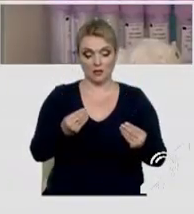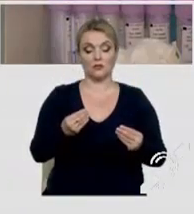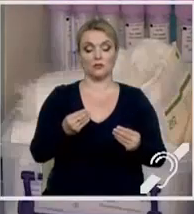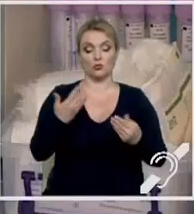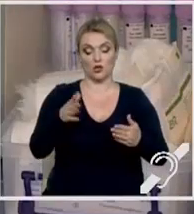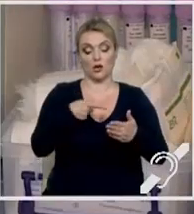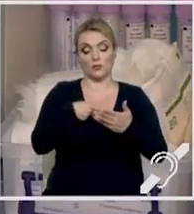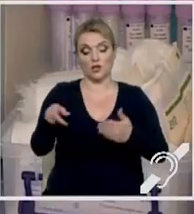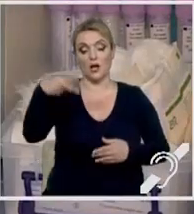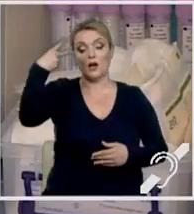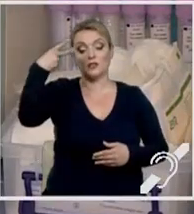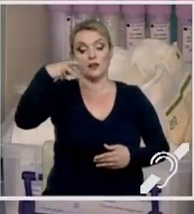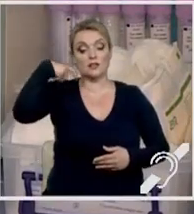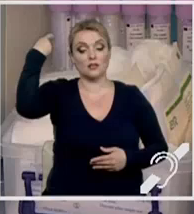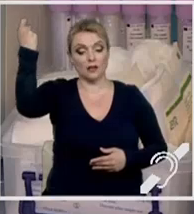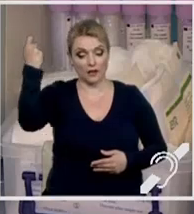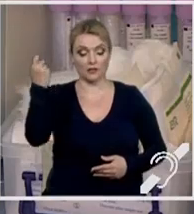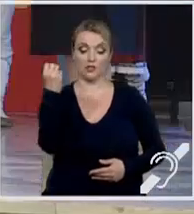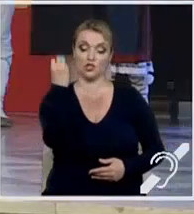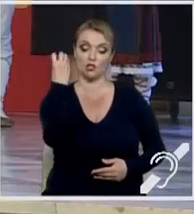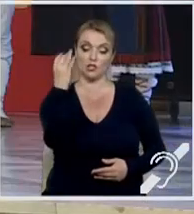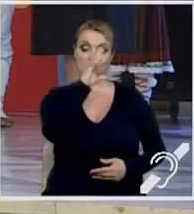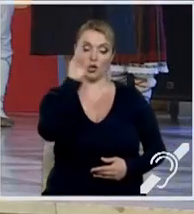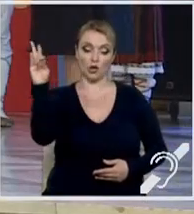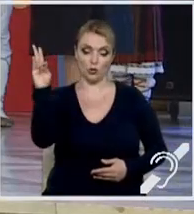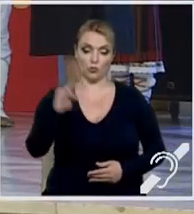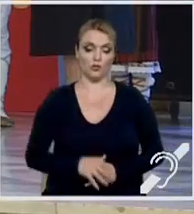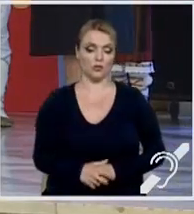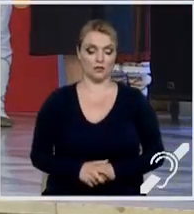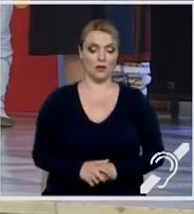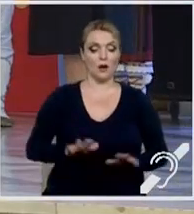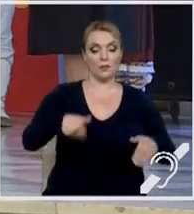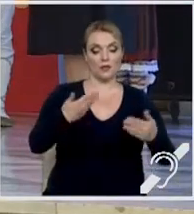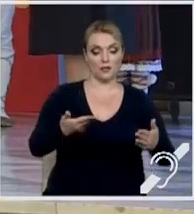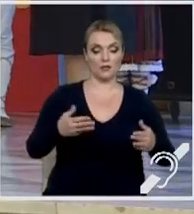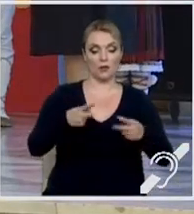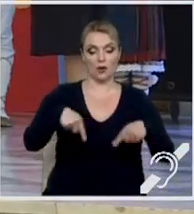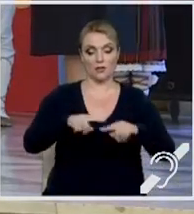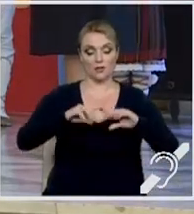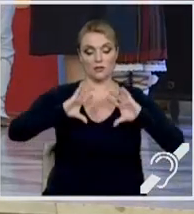20 de ani, pe 14 iunie, la inițiativa Organizației Mondiale a Sănătății.